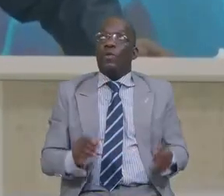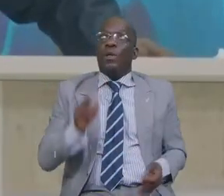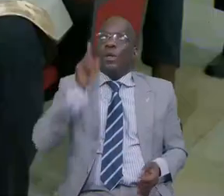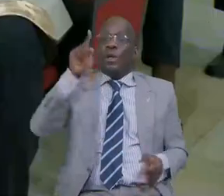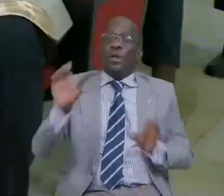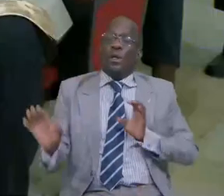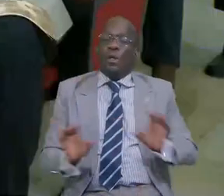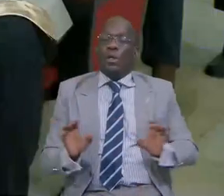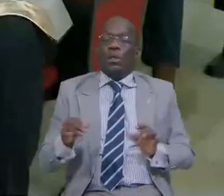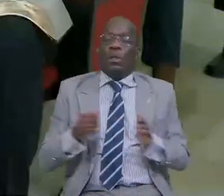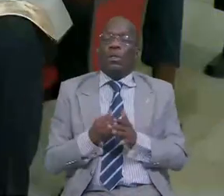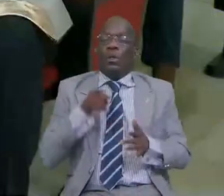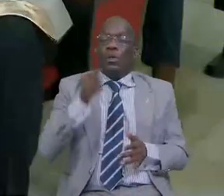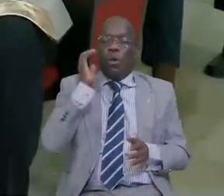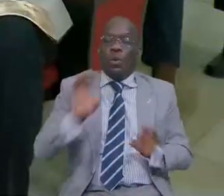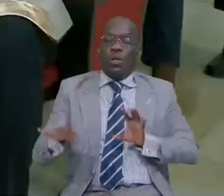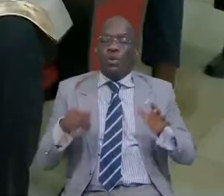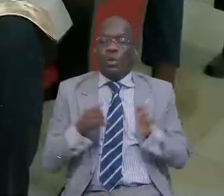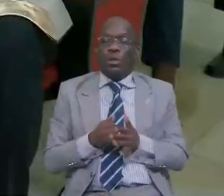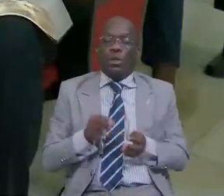tu le feras.